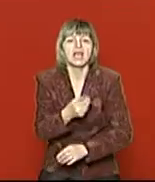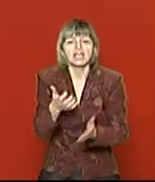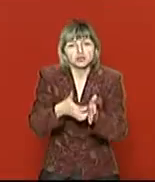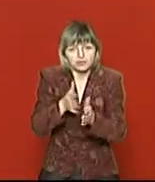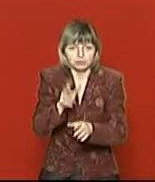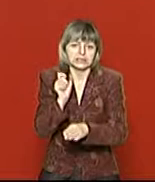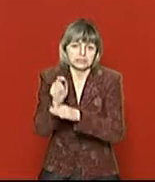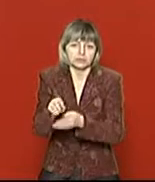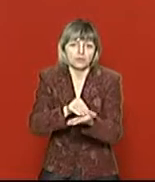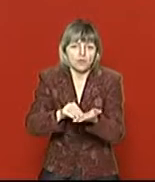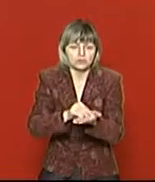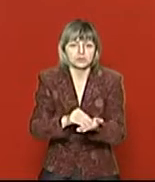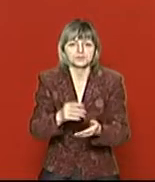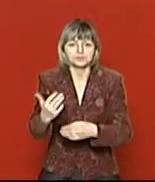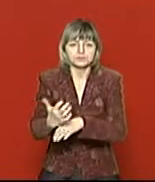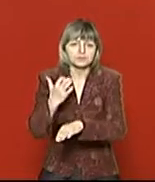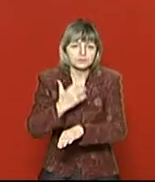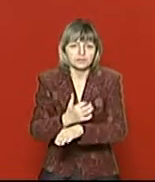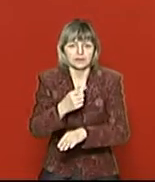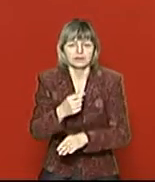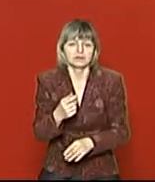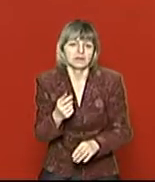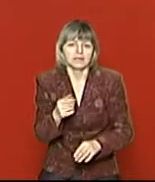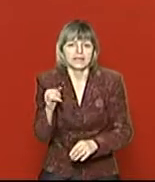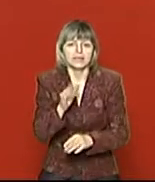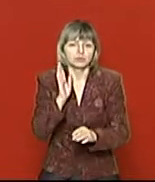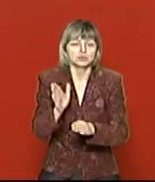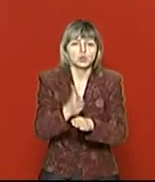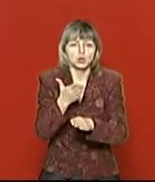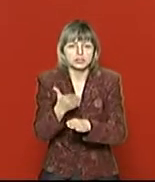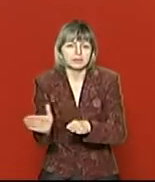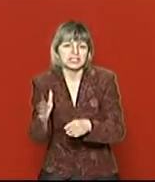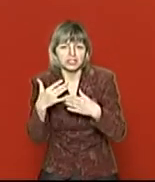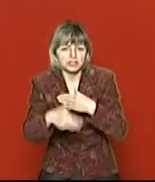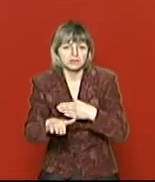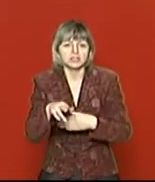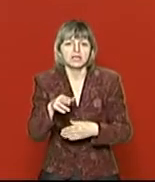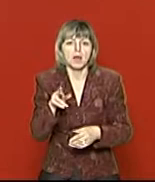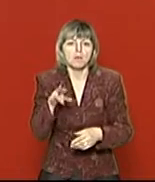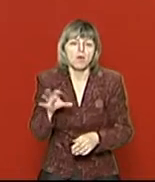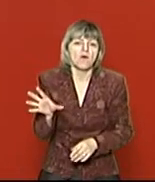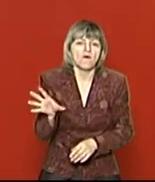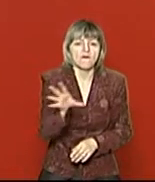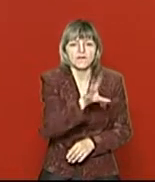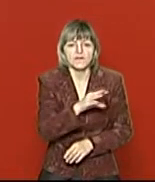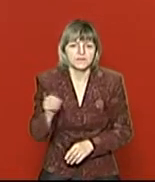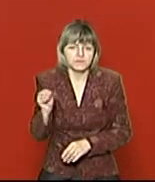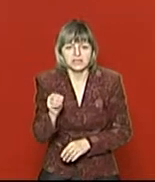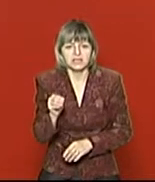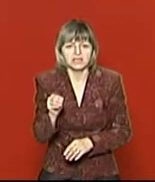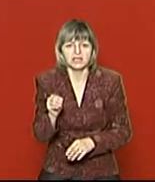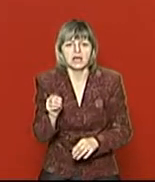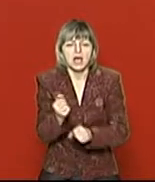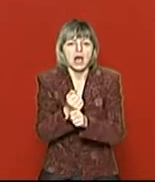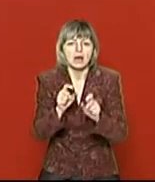дозамовлятимуть. Вони прийшли на минулій неділі, розподілені практично по майже всіх розниці. По